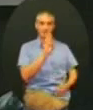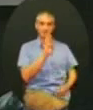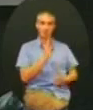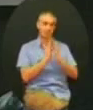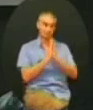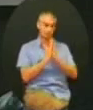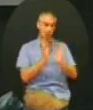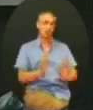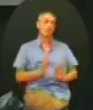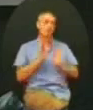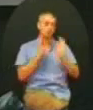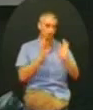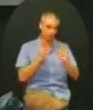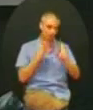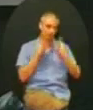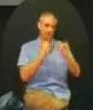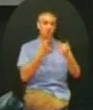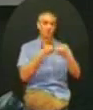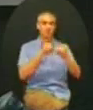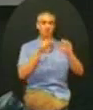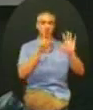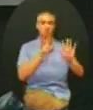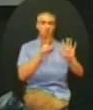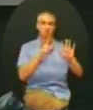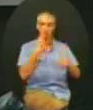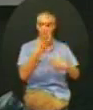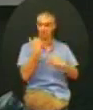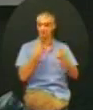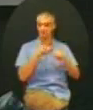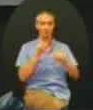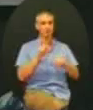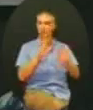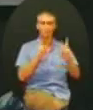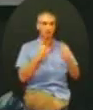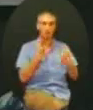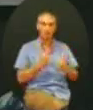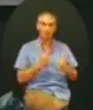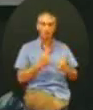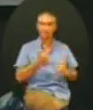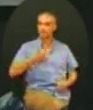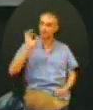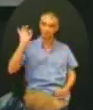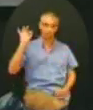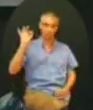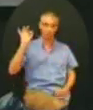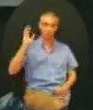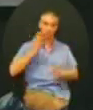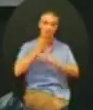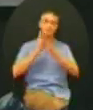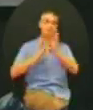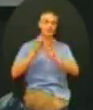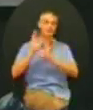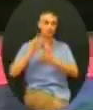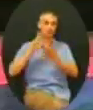ביקשו מאיתנו לדחות, בסוף הבאנו אותה לוועידה ביולי. יומיים לפני הוועידה ביולי, מה קרה ניר? הבוס שלך עתר לבית הדין של מרץ